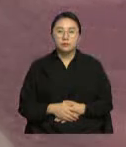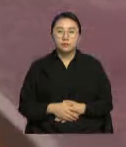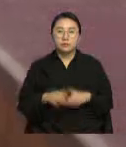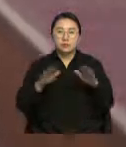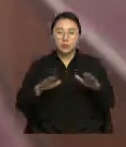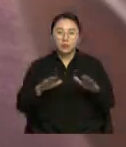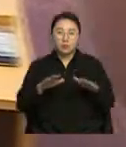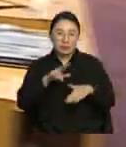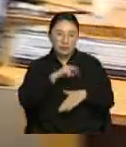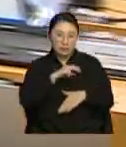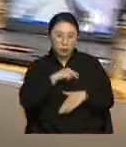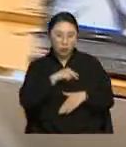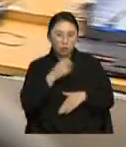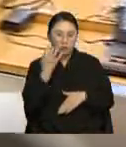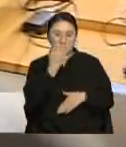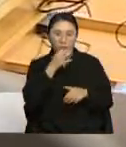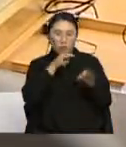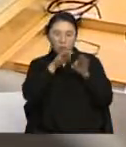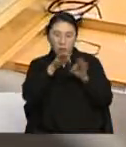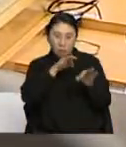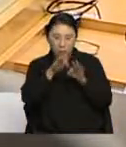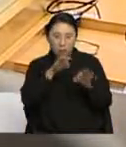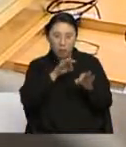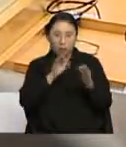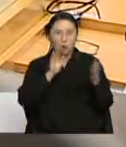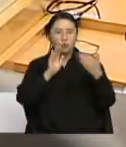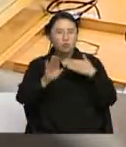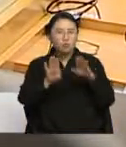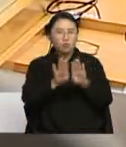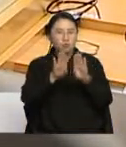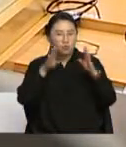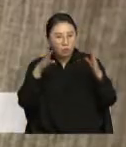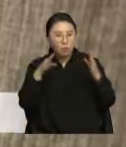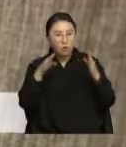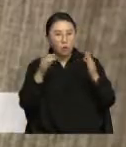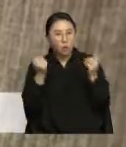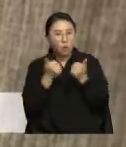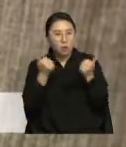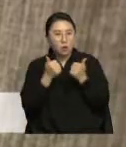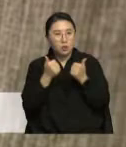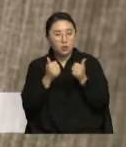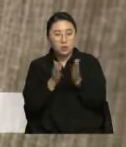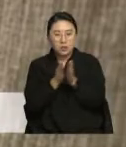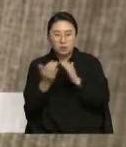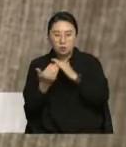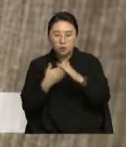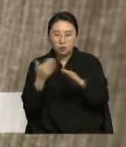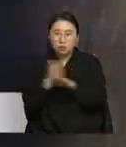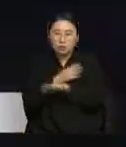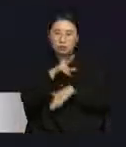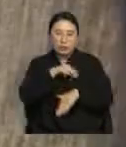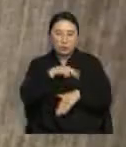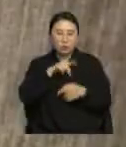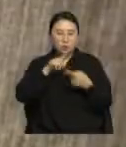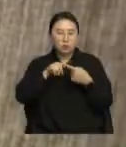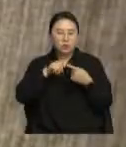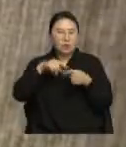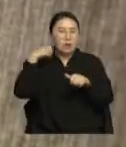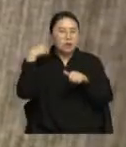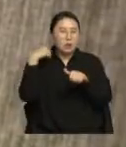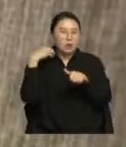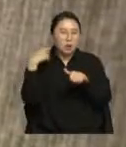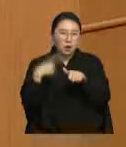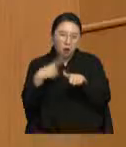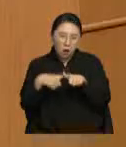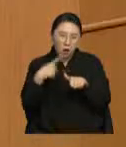현직 구의원의 성매매 의혹이 번진 뒤 열린 첫 강동구의회 정례회 본회의. 본회의 시작 전부터 해당 의원을 향한 규탄이